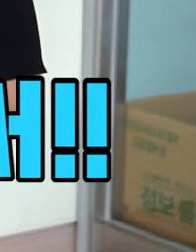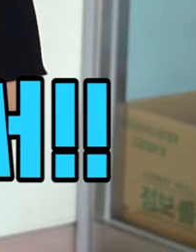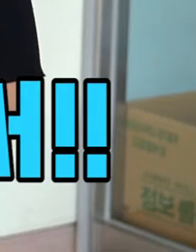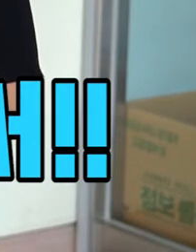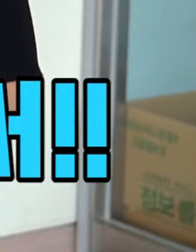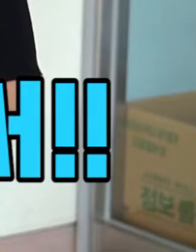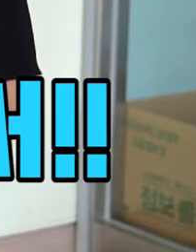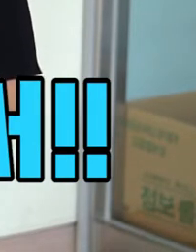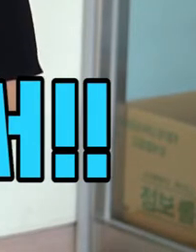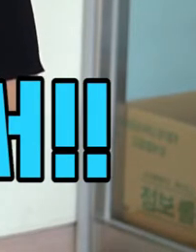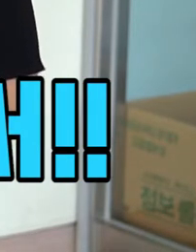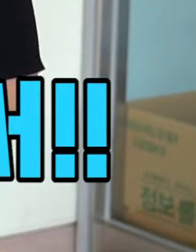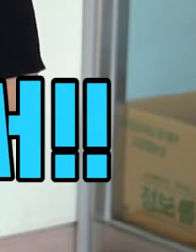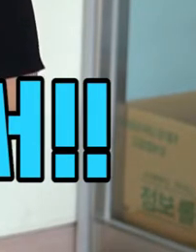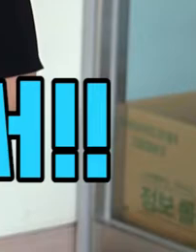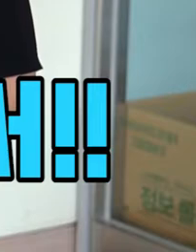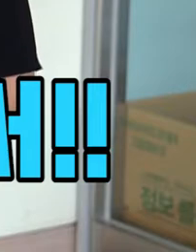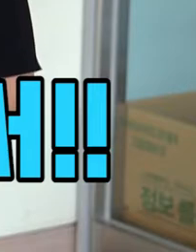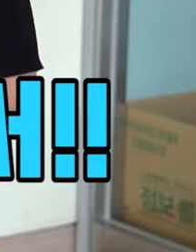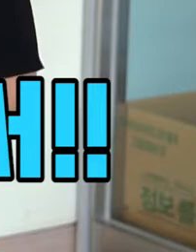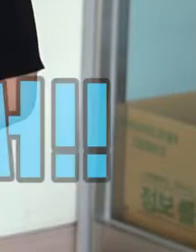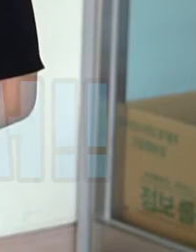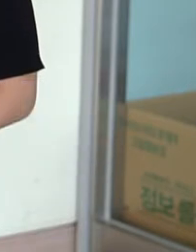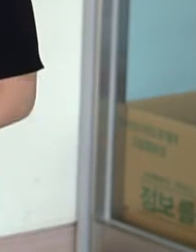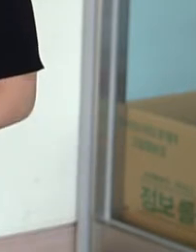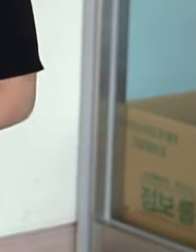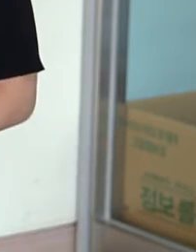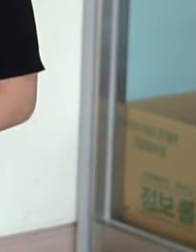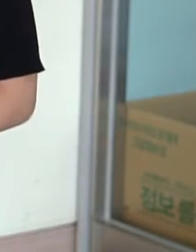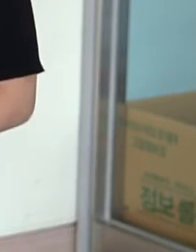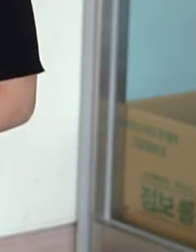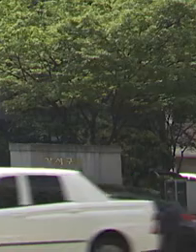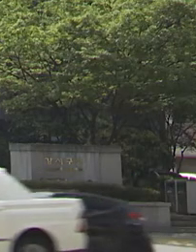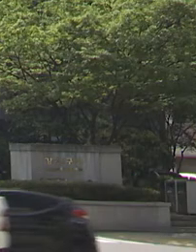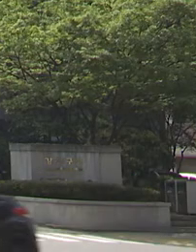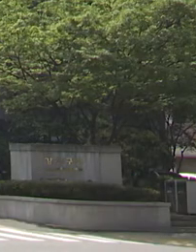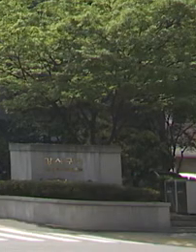취업 취약계층을 위한 일자리 사업을 확대합니다.